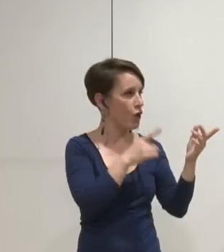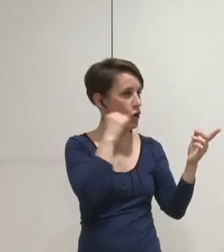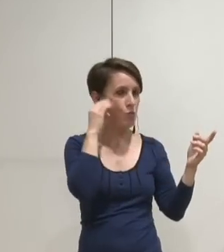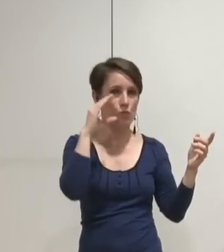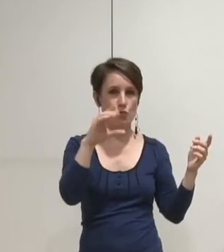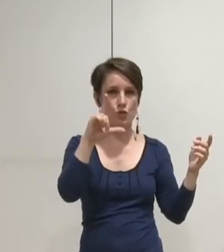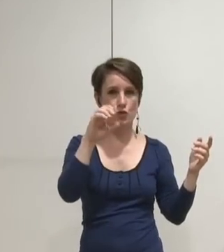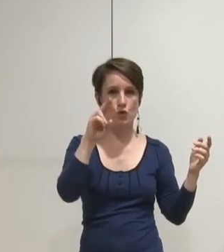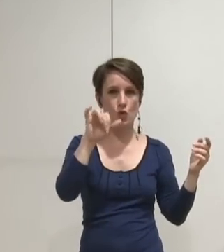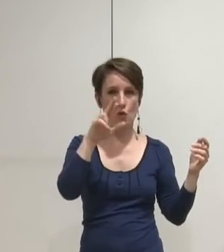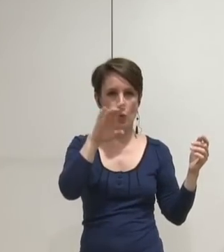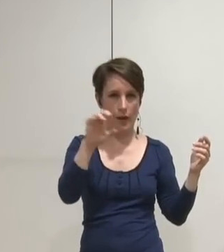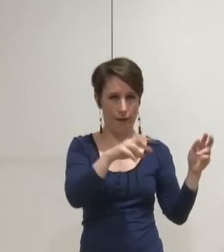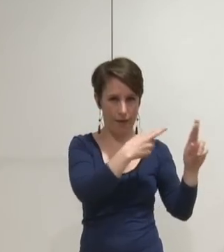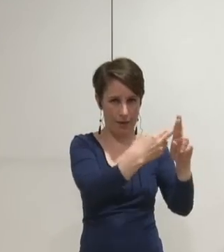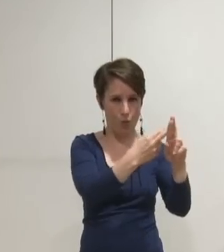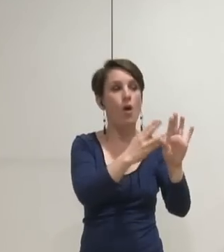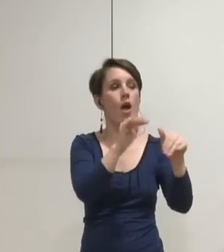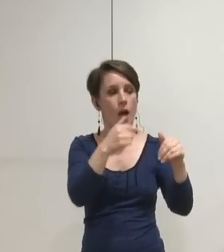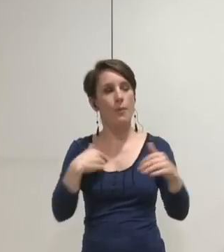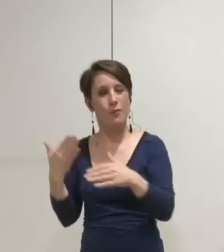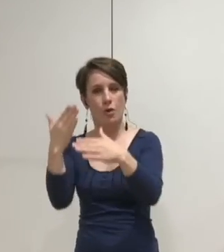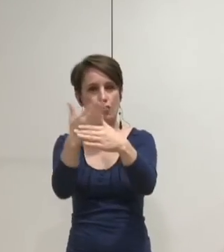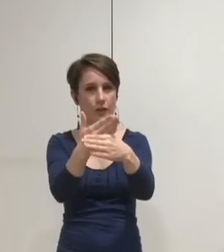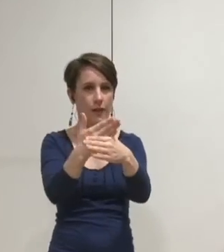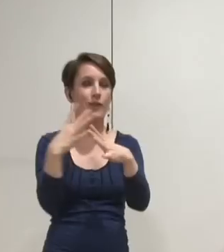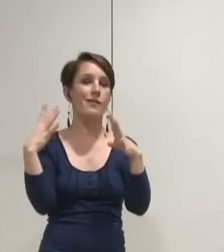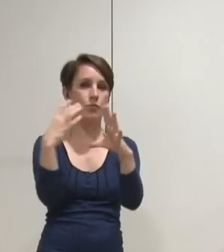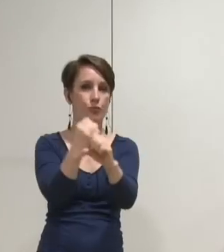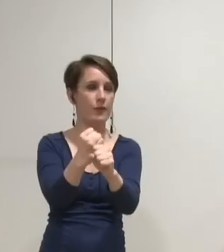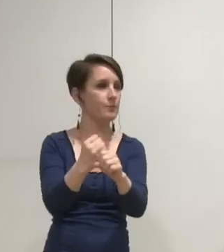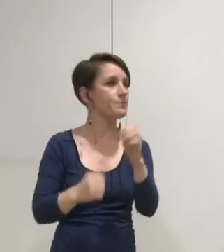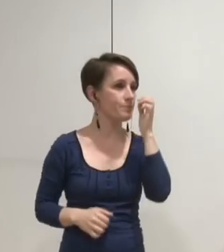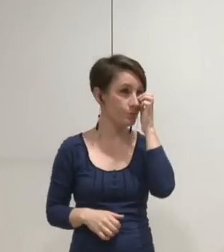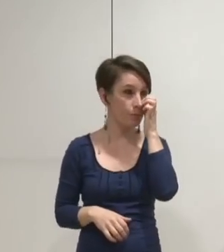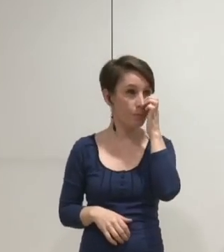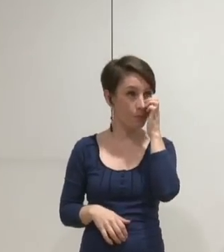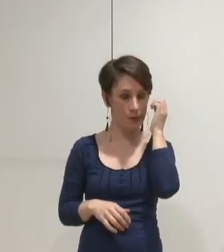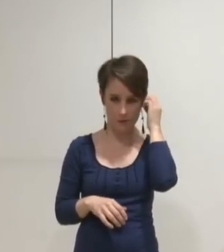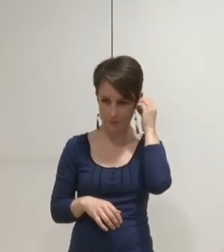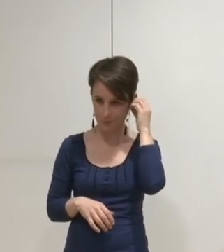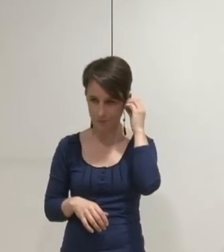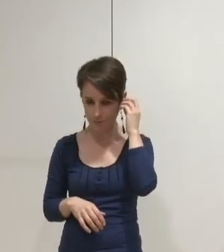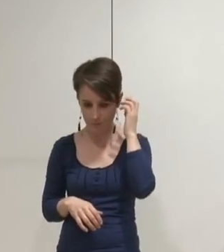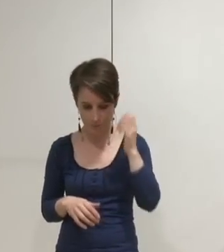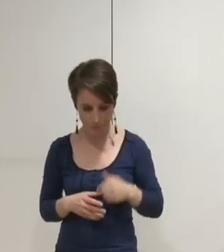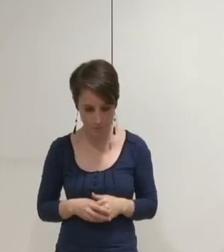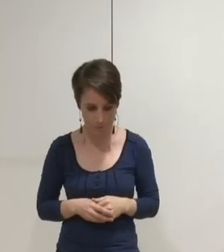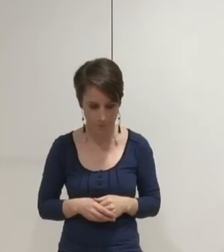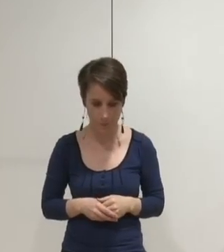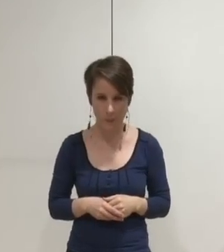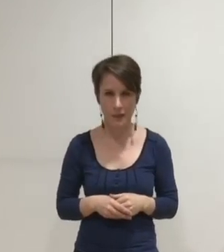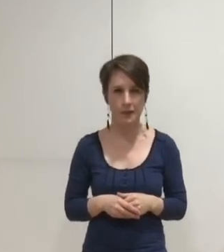une une intervention reprendre les différentes interventions qui ont été faites et questions soulevées alors